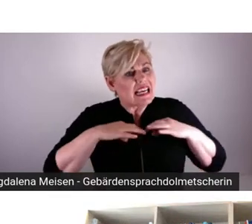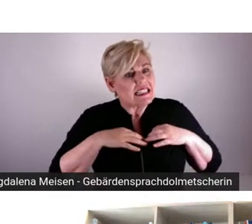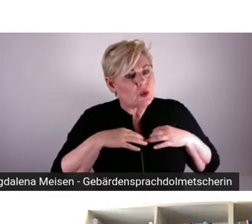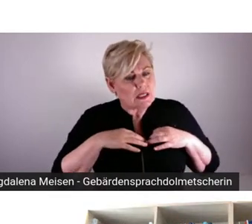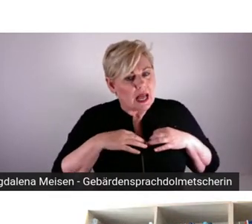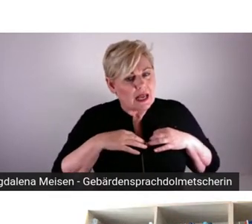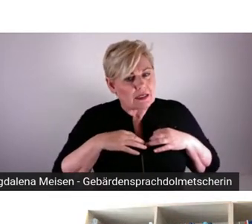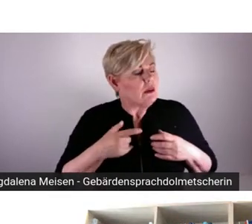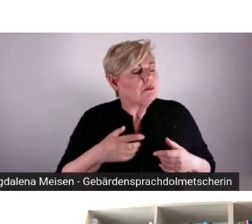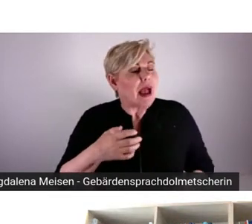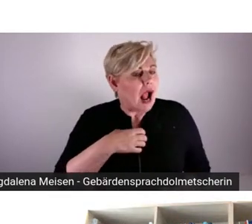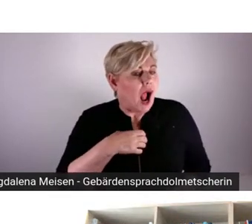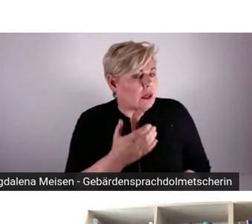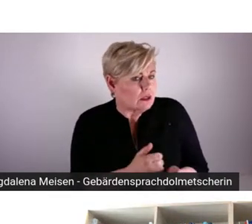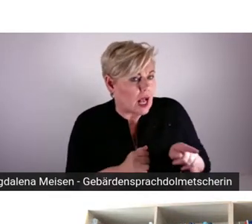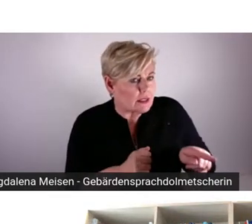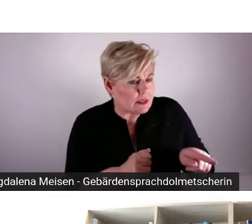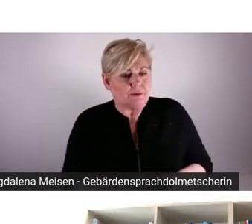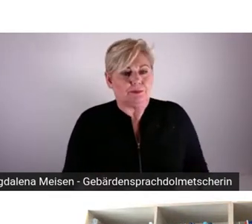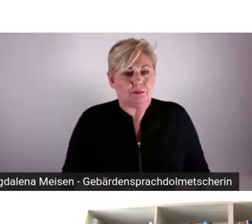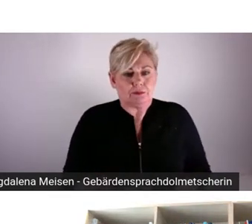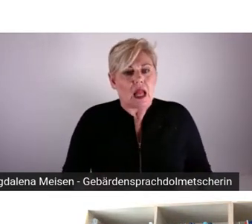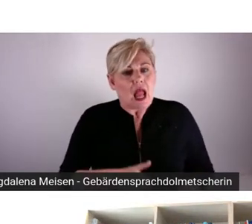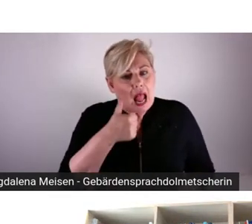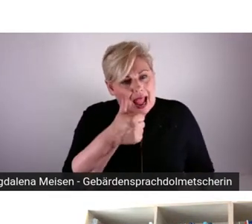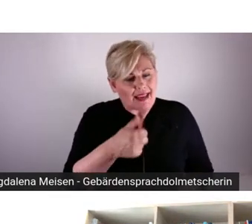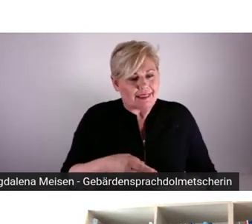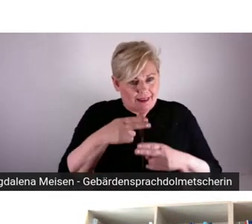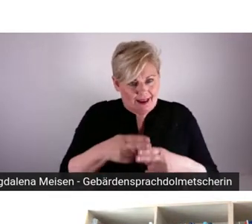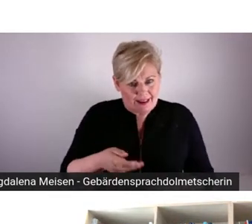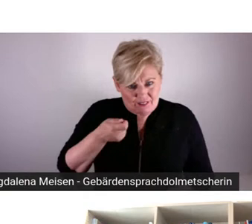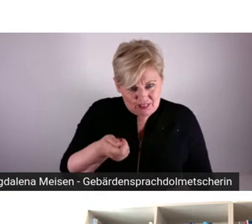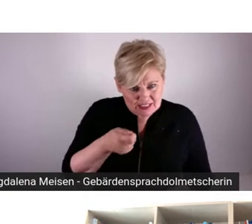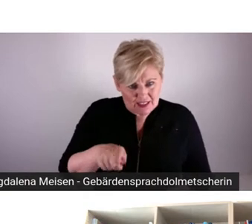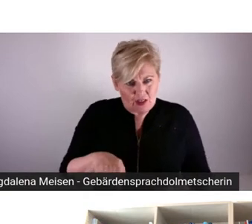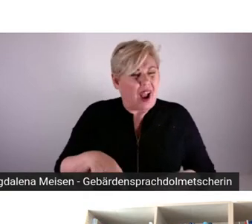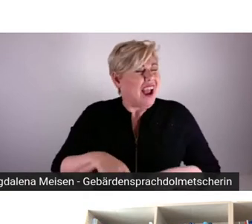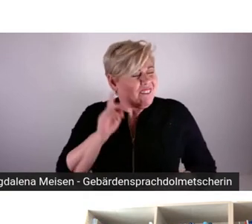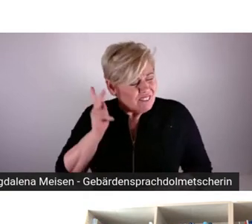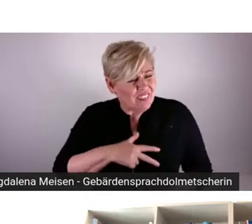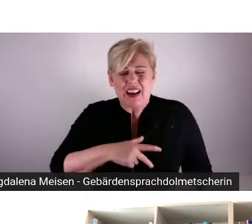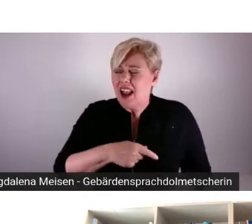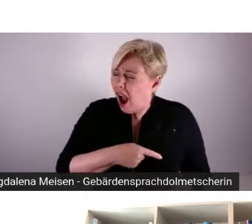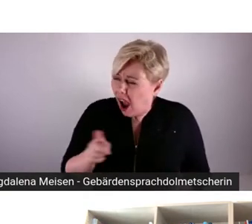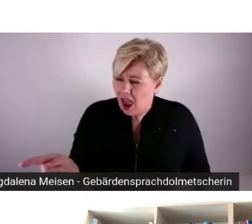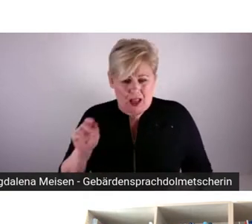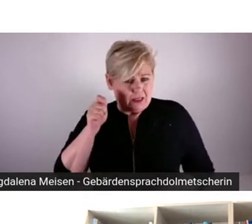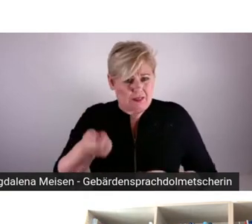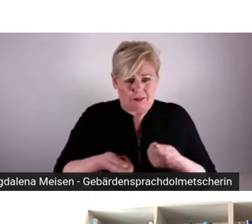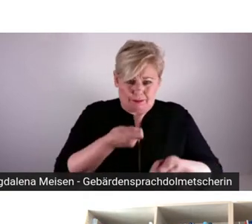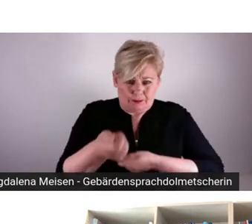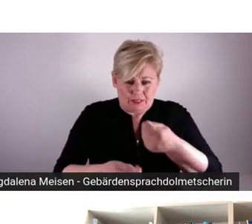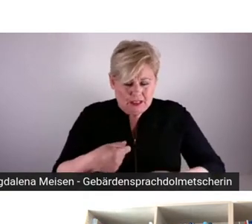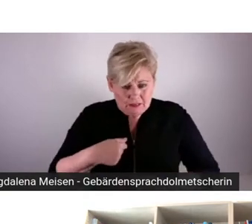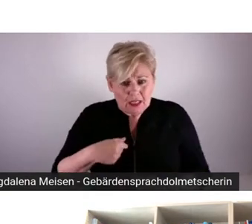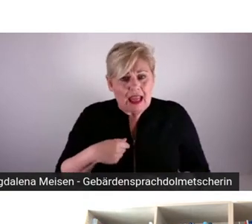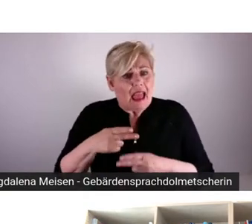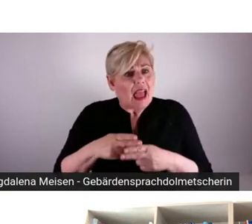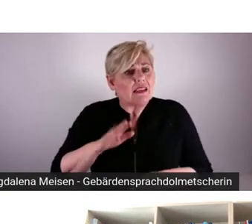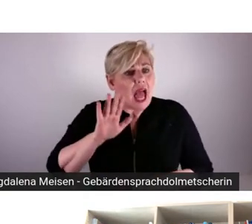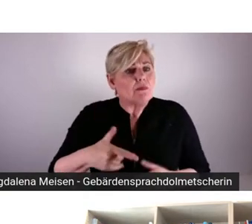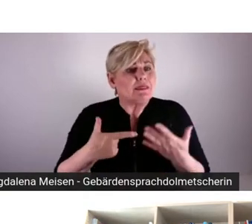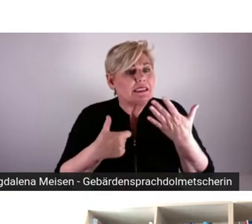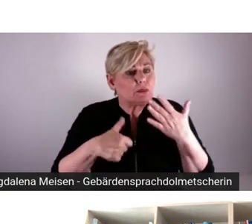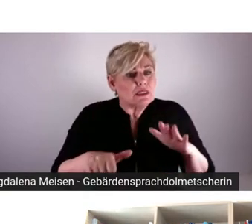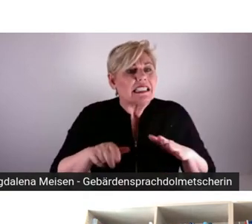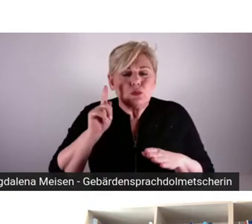bei der Krankenkasse. Wir sagen, eine Rentenversicherung, in die wirklich alle einbezahlen. Wir müssen die Rente erst ab 67 abschaffen. schaffen